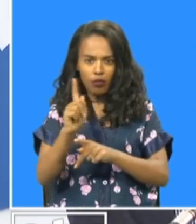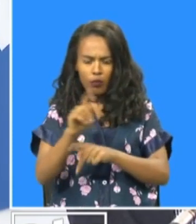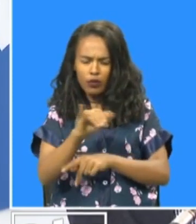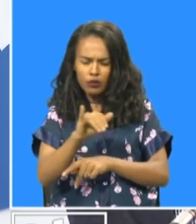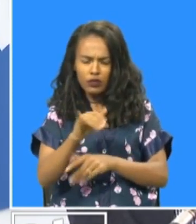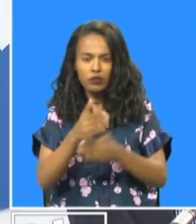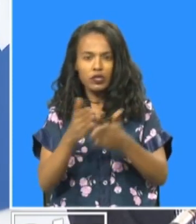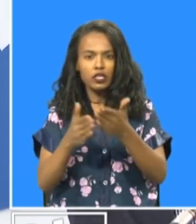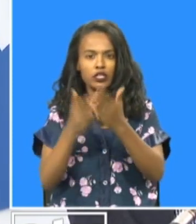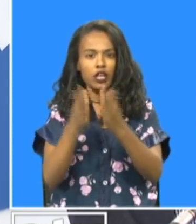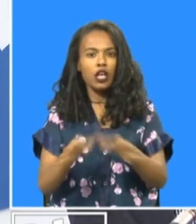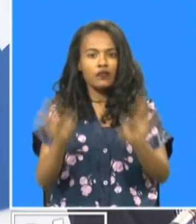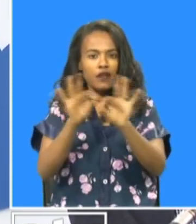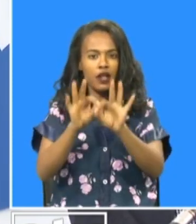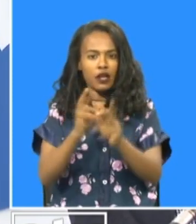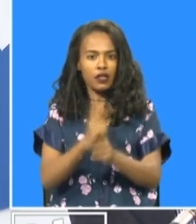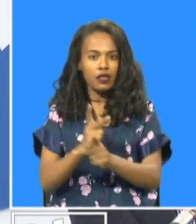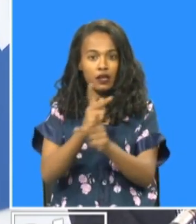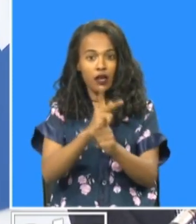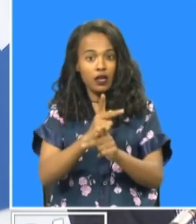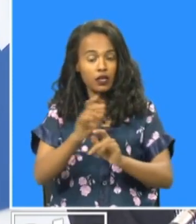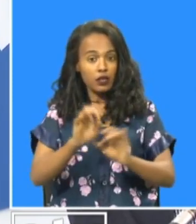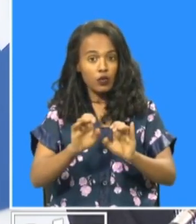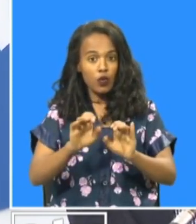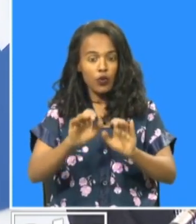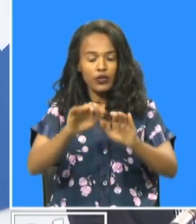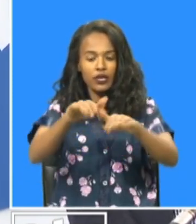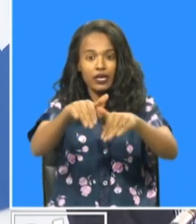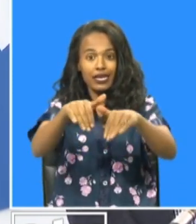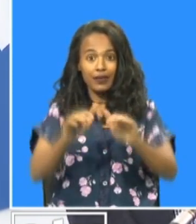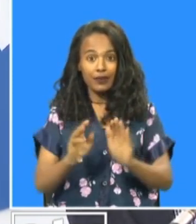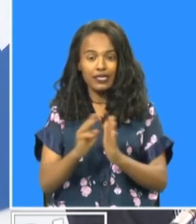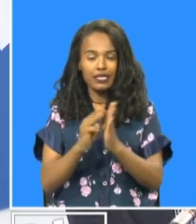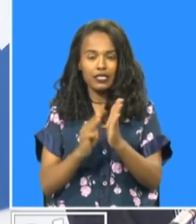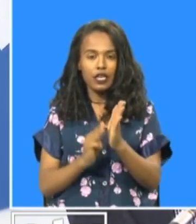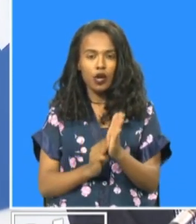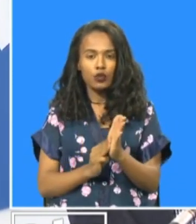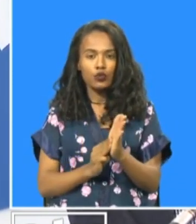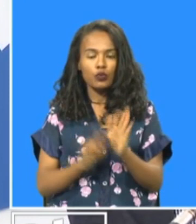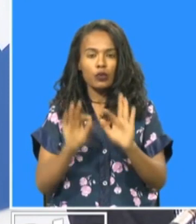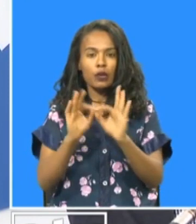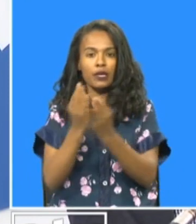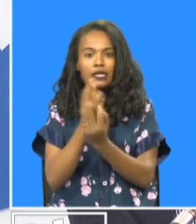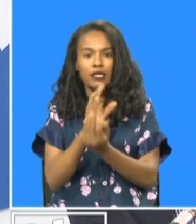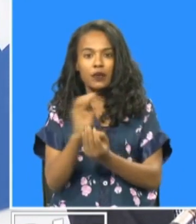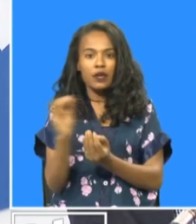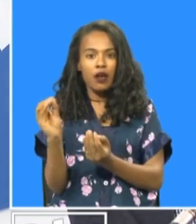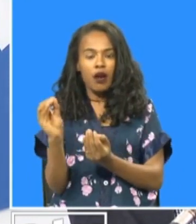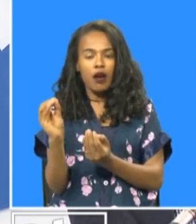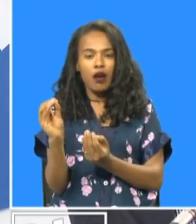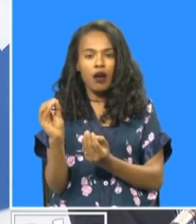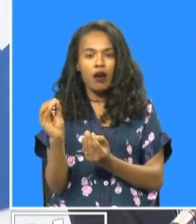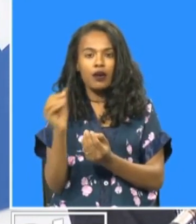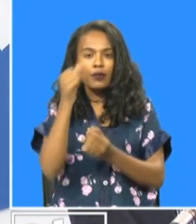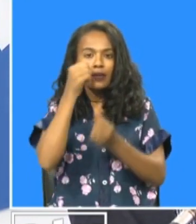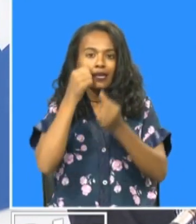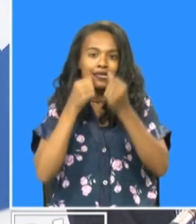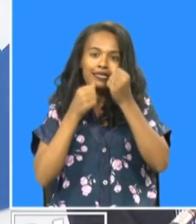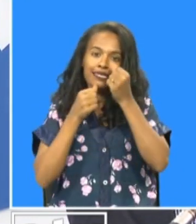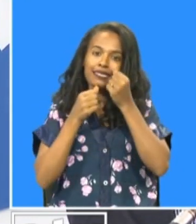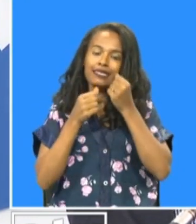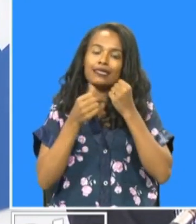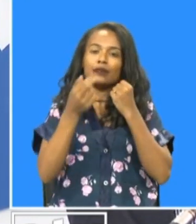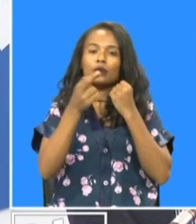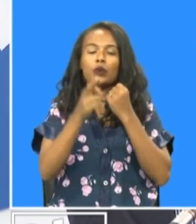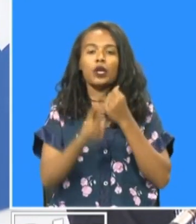በተመሳሳይ ደረጃ አስፈላጊው ጥንቃቄ ተደርጎ የቀብር ስነ ስርዓቱ በቤተሰብና በእድሮች ውስጥ